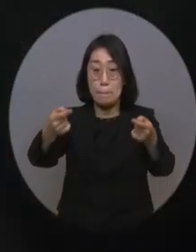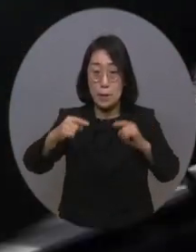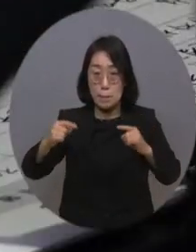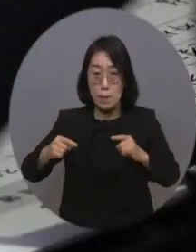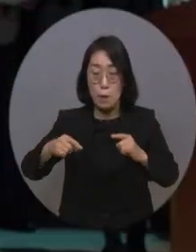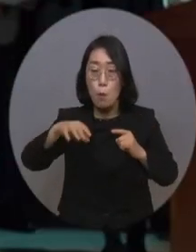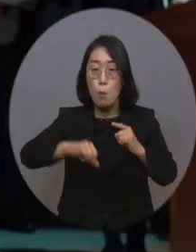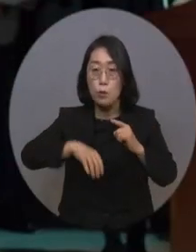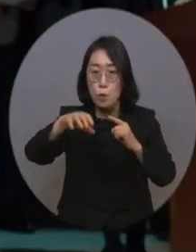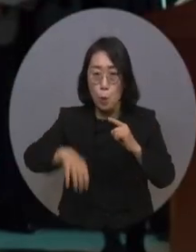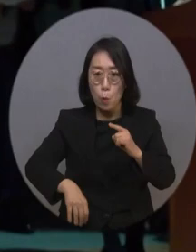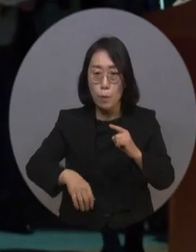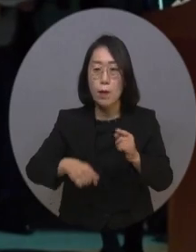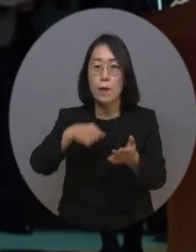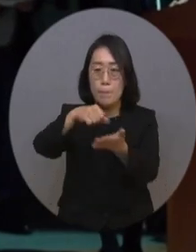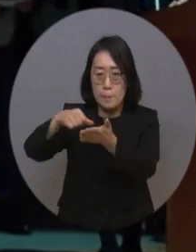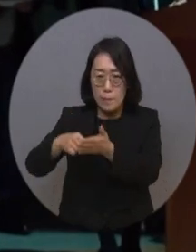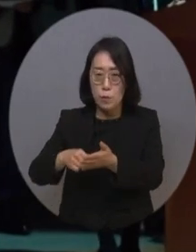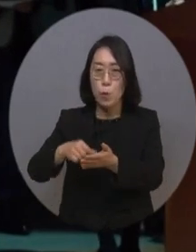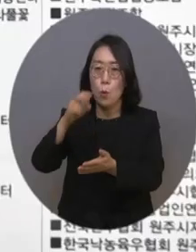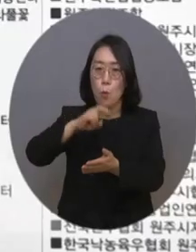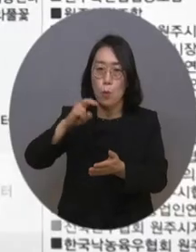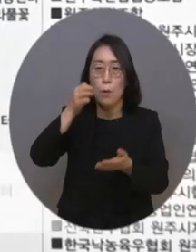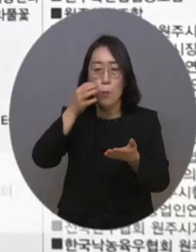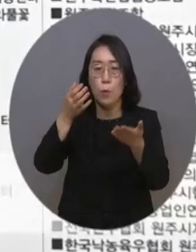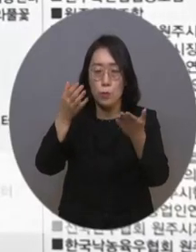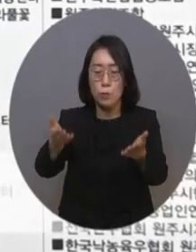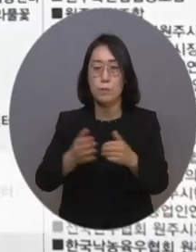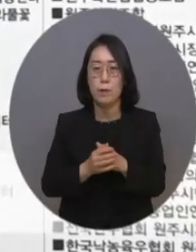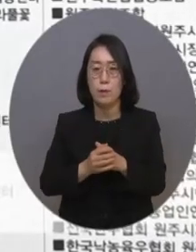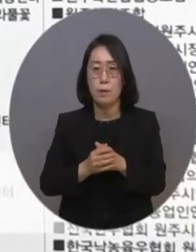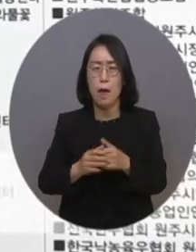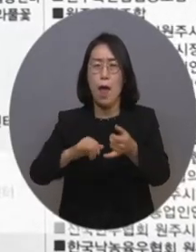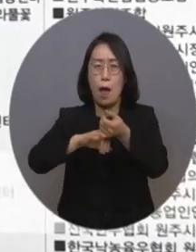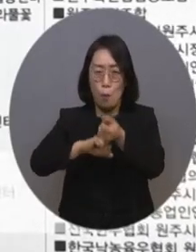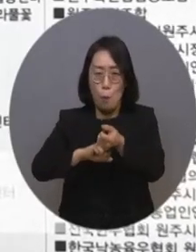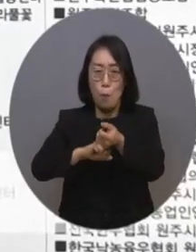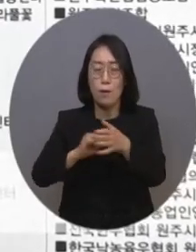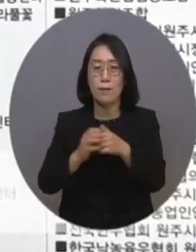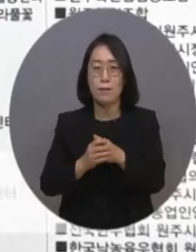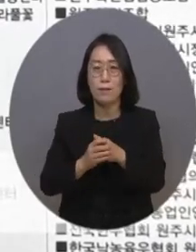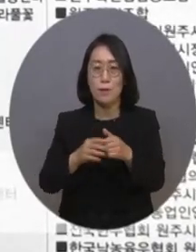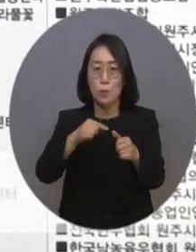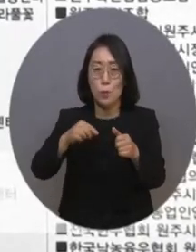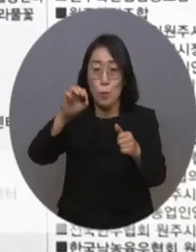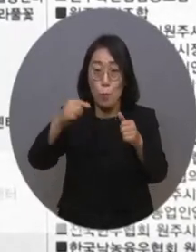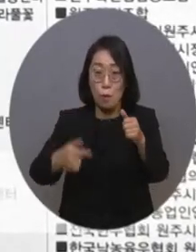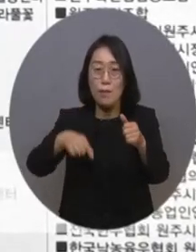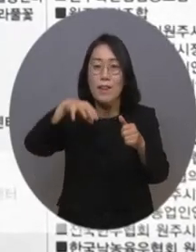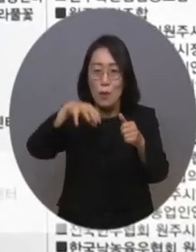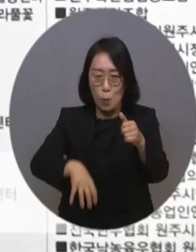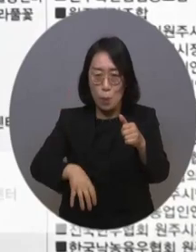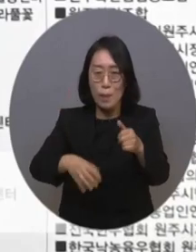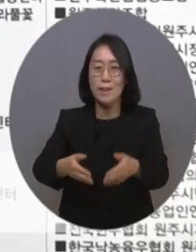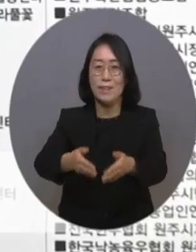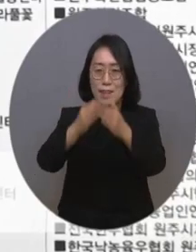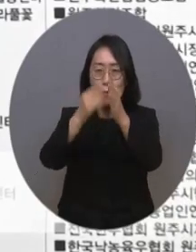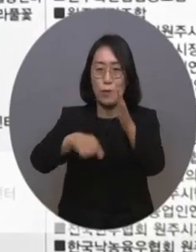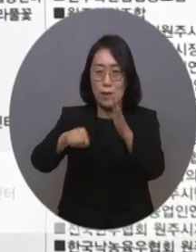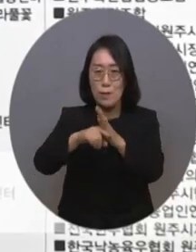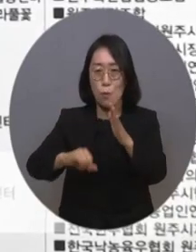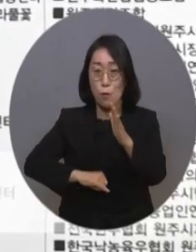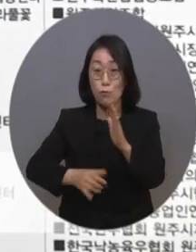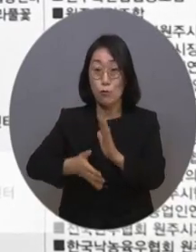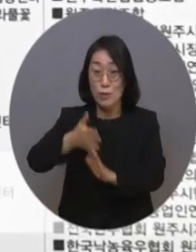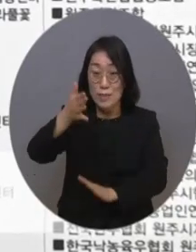위해 서명운동과 축하 공연 등을 진행했습니다. 꼭 강원특수교육원이 원주에 설치될 수 있도록 저희